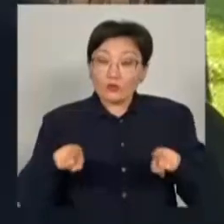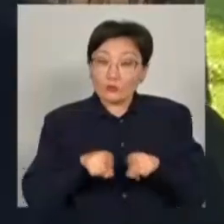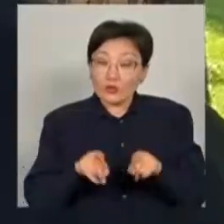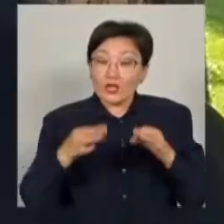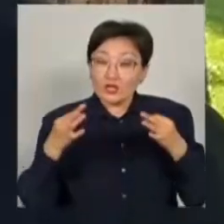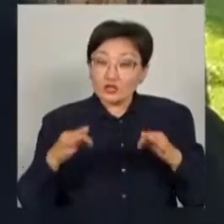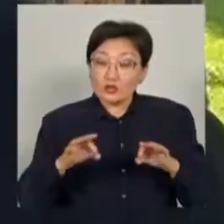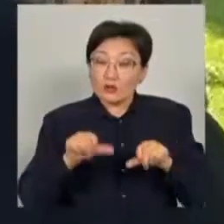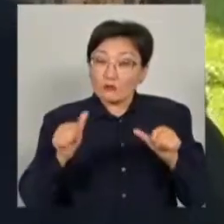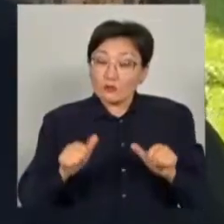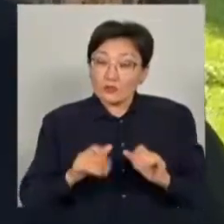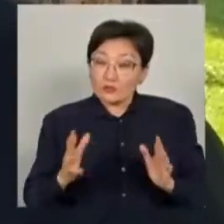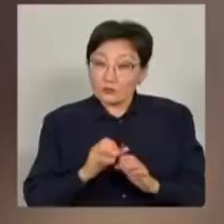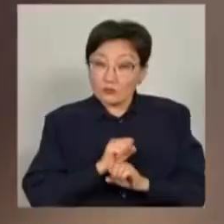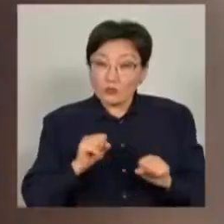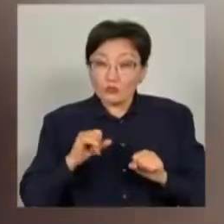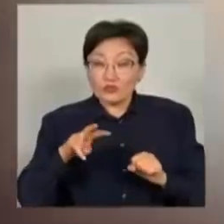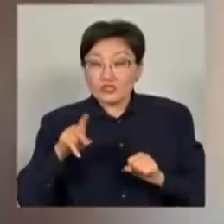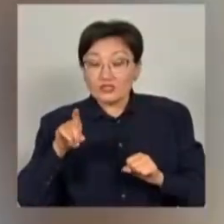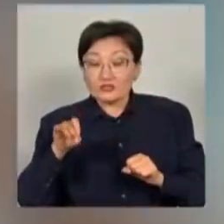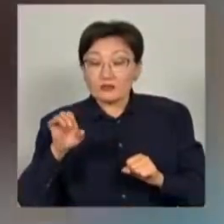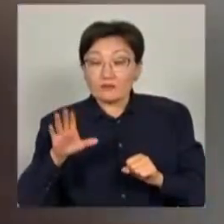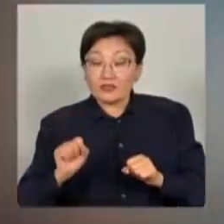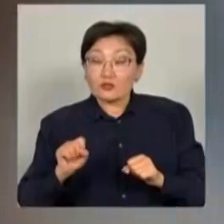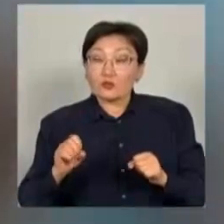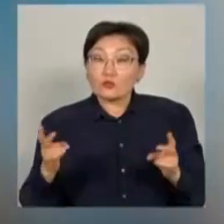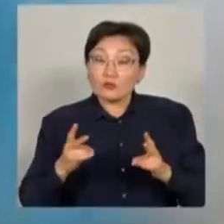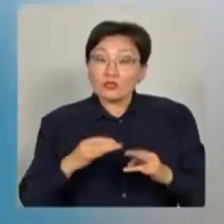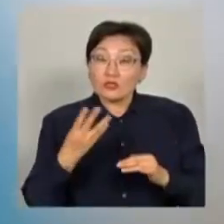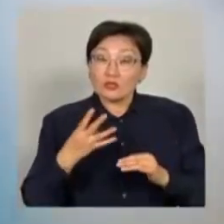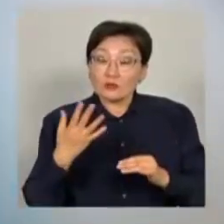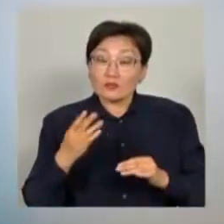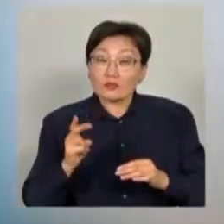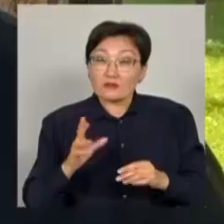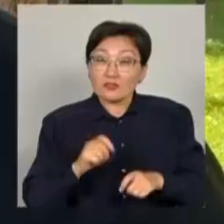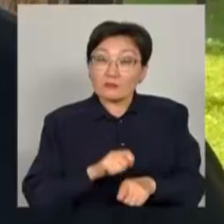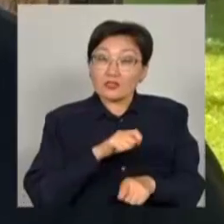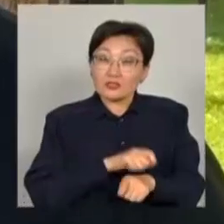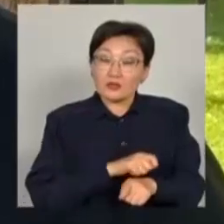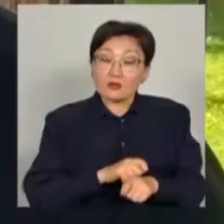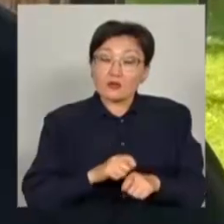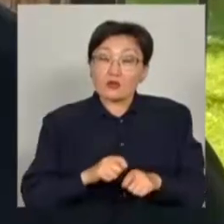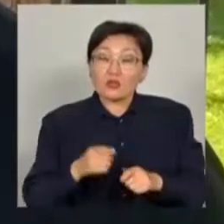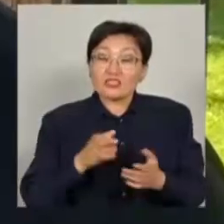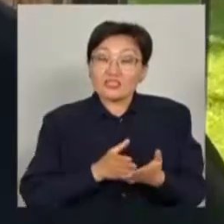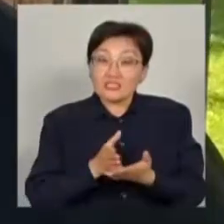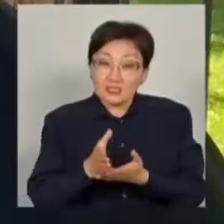болмайды. Оны утилизировать ету керек. Манометр көрсетіп тұрды 45 килограмм метр квадраттағы. Ол былай айтқанда